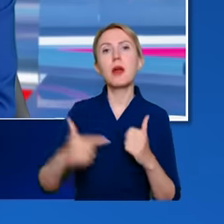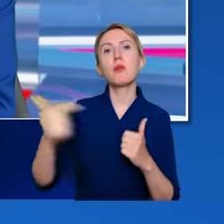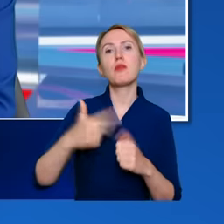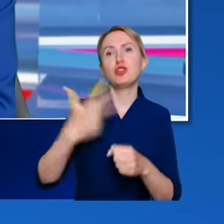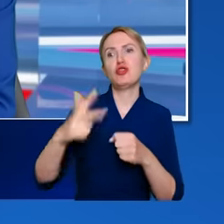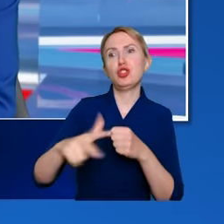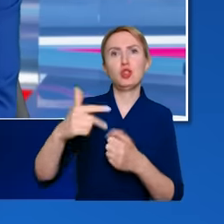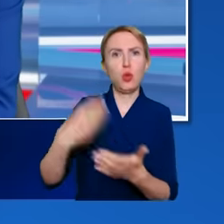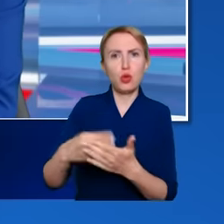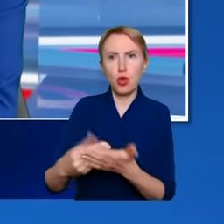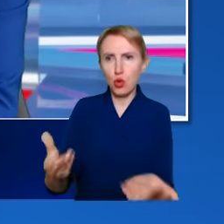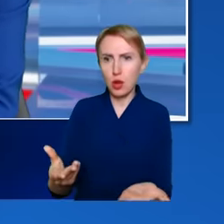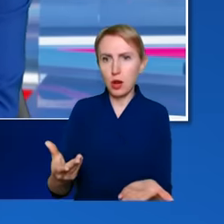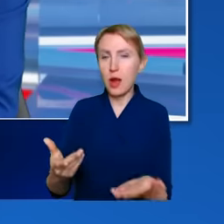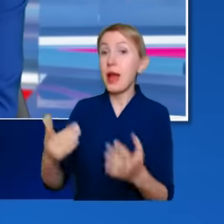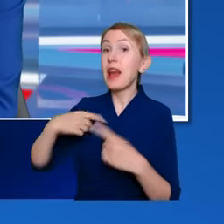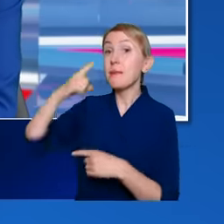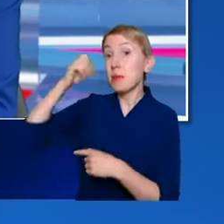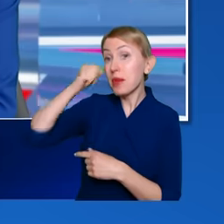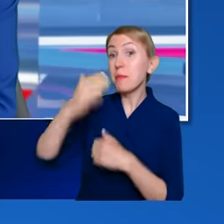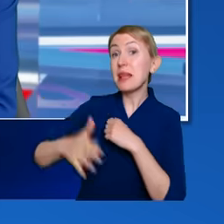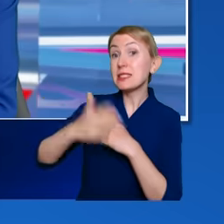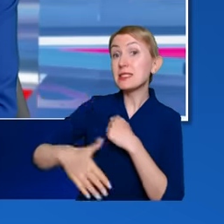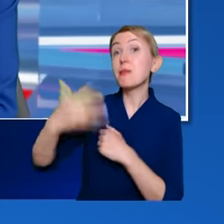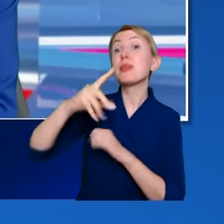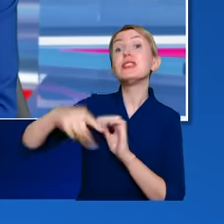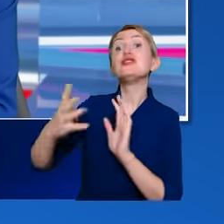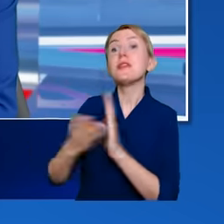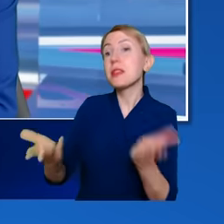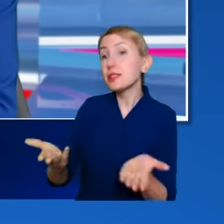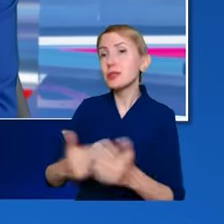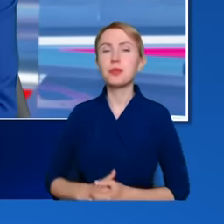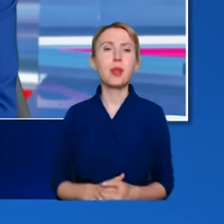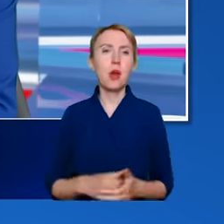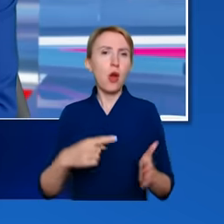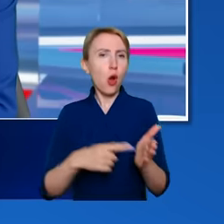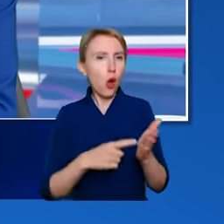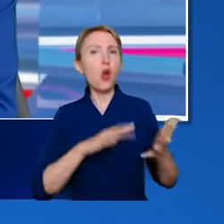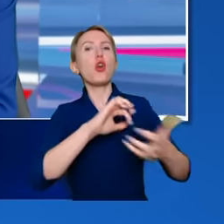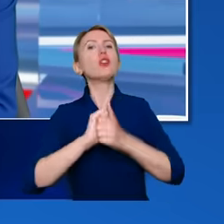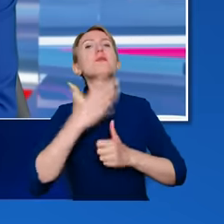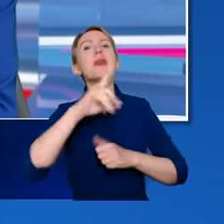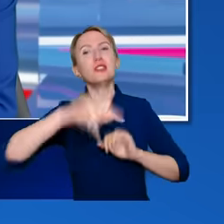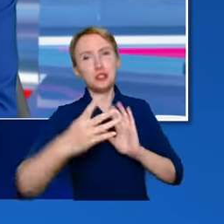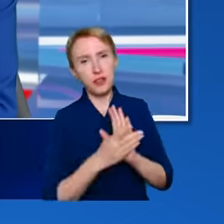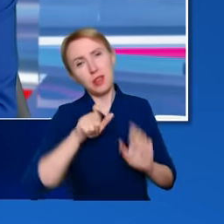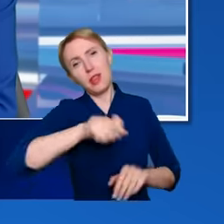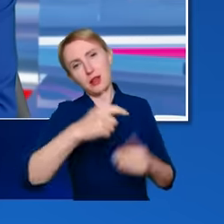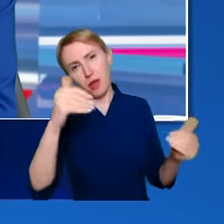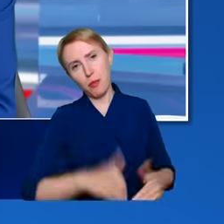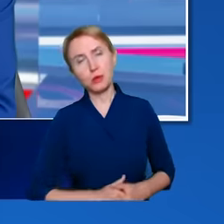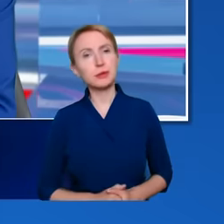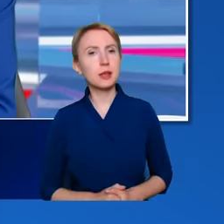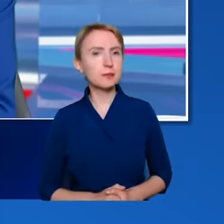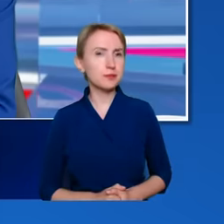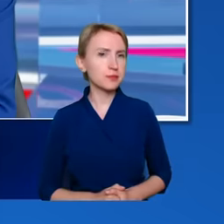zł. Ale pamiętamy, że benzyna miała być po 5,19. No bo to jest koalicja 5,19, tak bym ją nazwał. Bo to